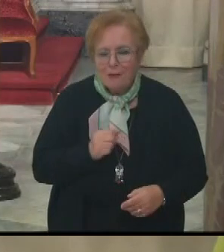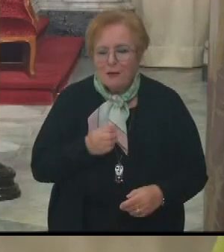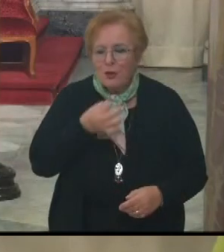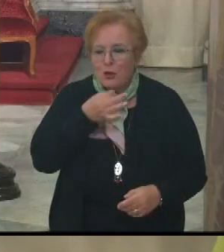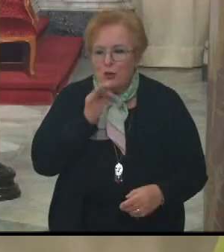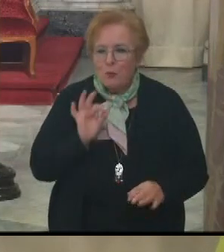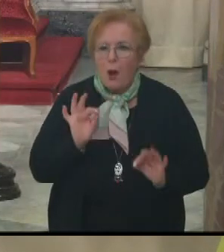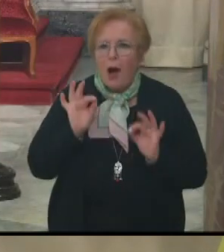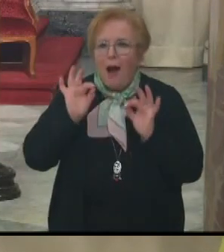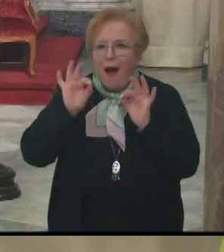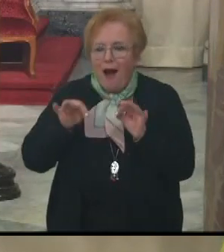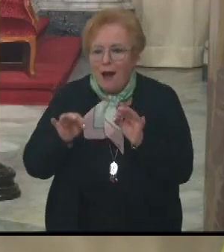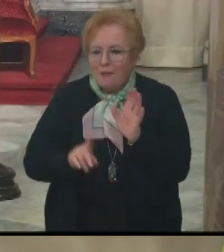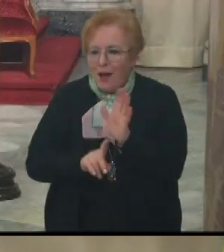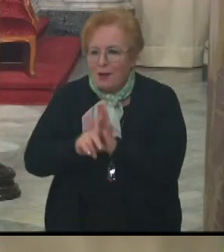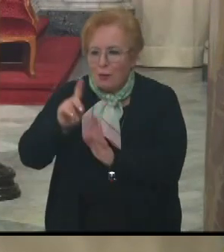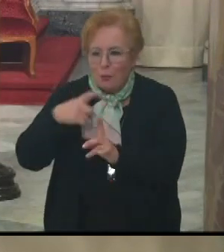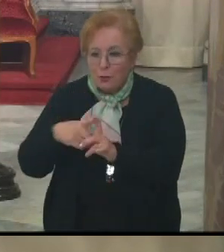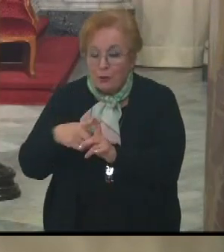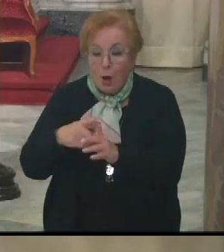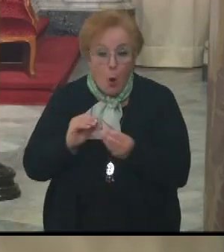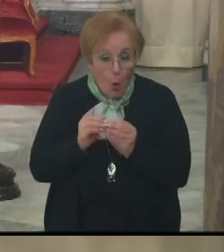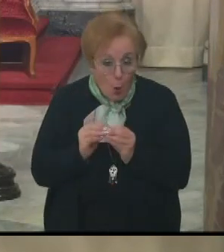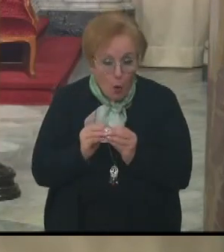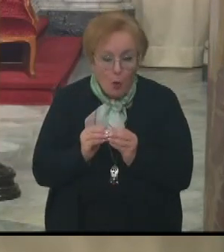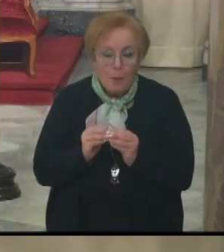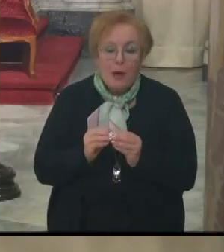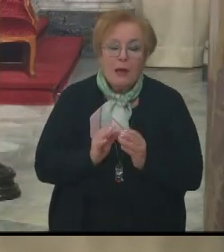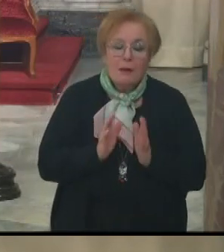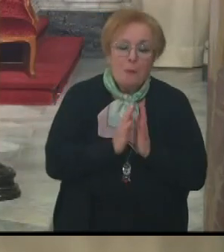e pregare perché la persona